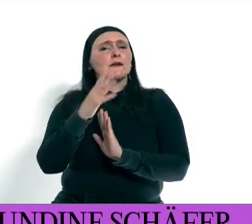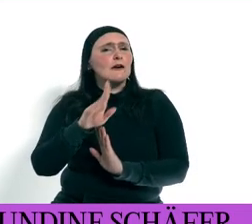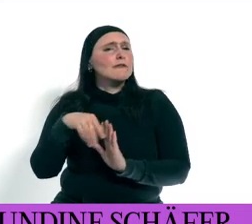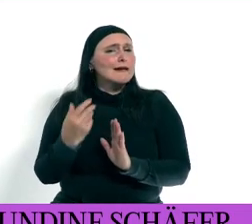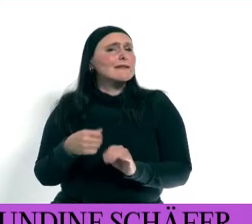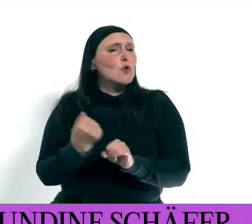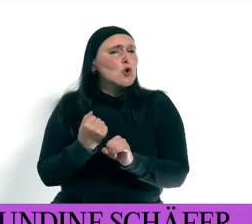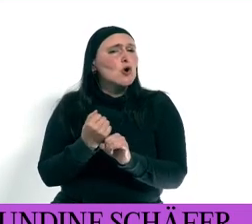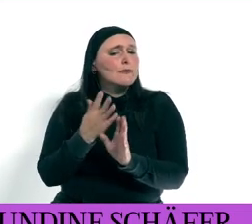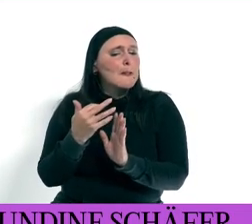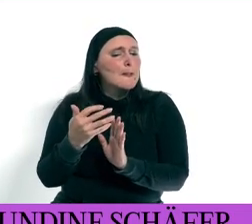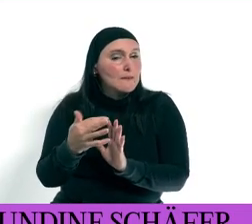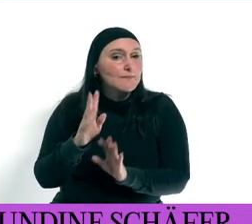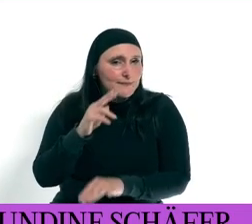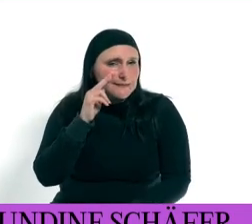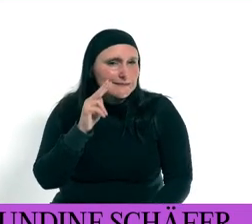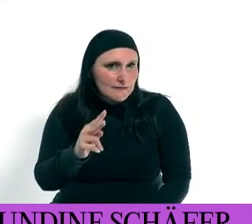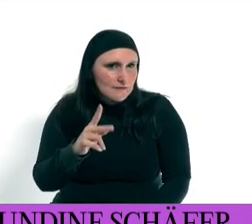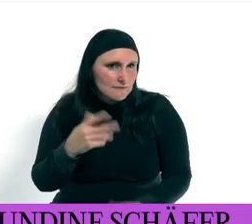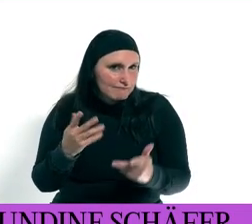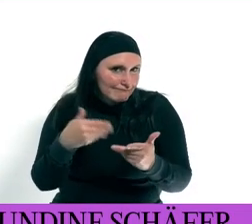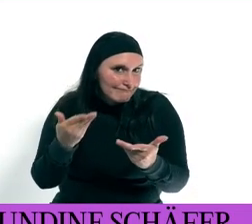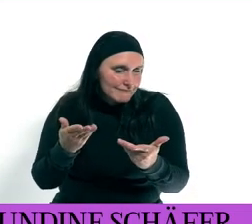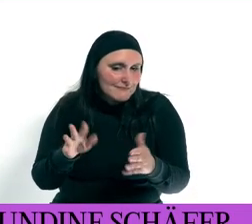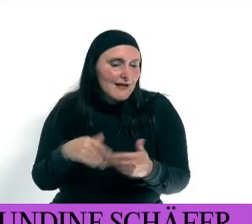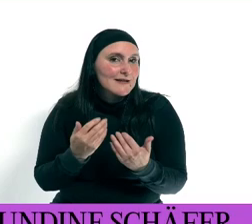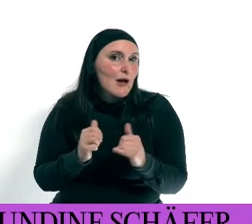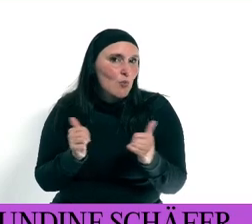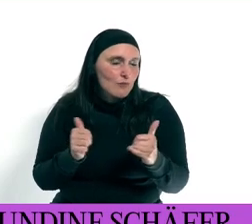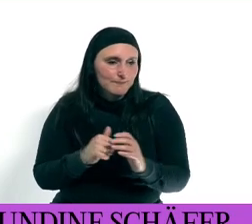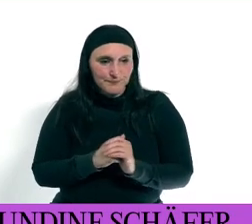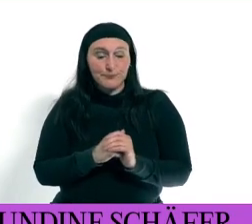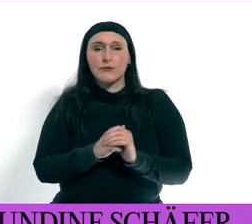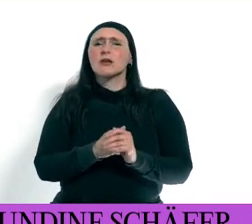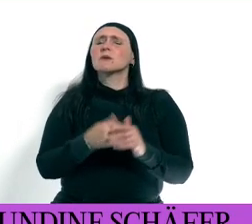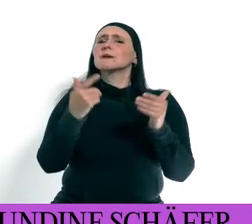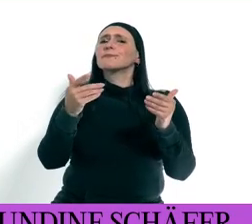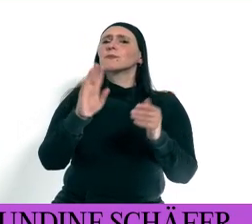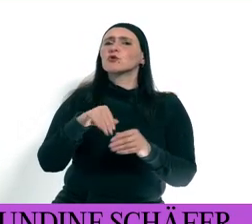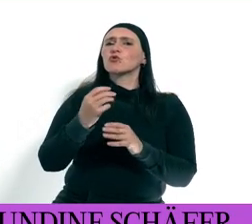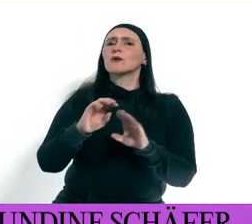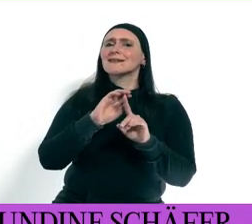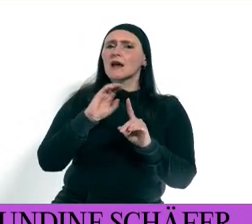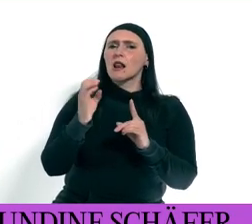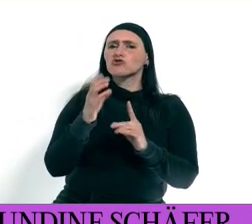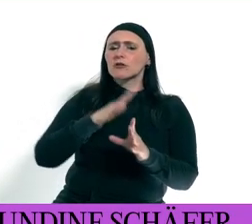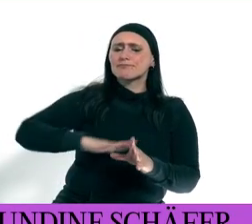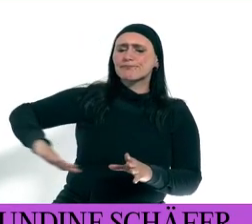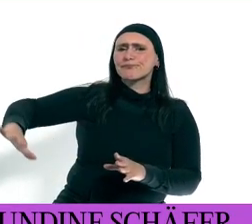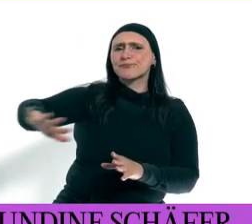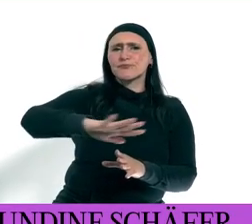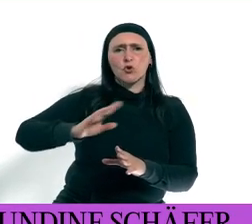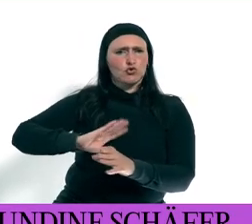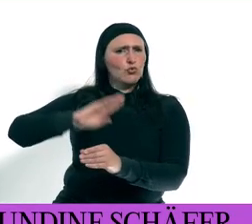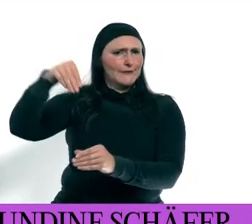sicher. Talking about this sort of way of being embedded in the culture of the place,